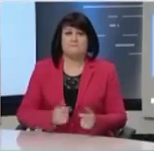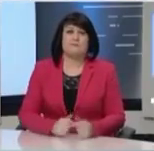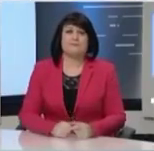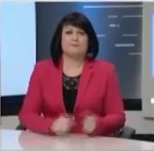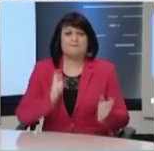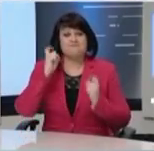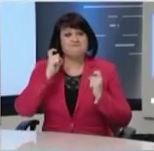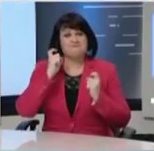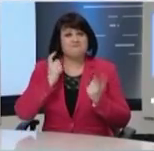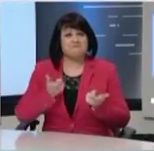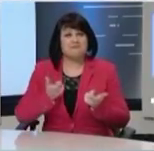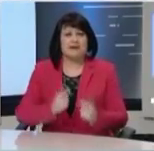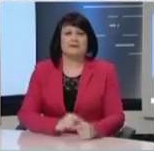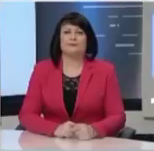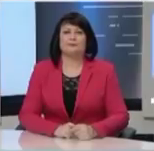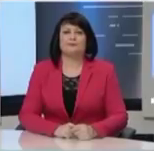αναρωτιέμαι